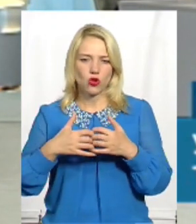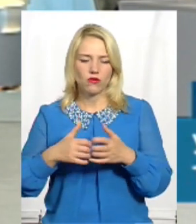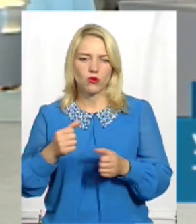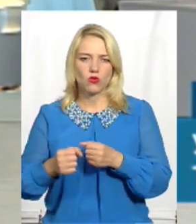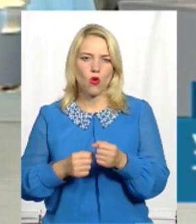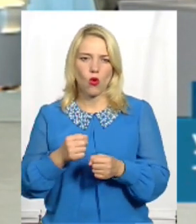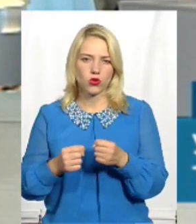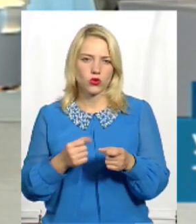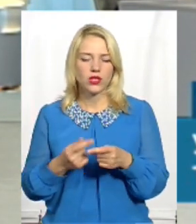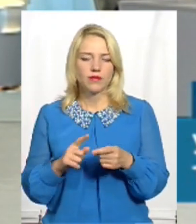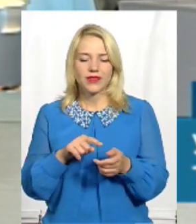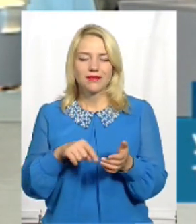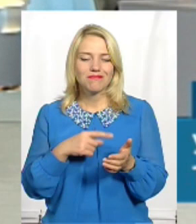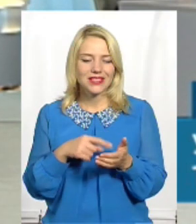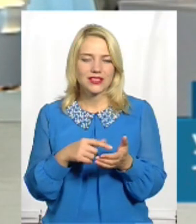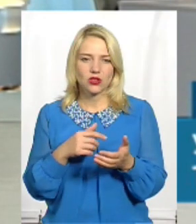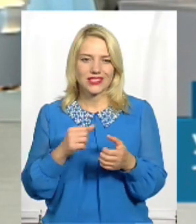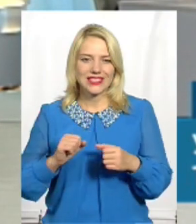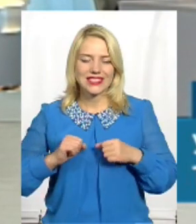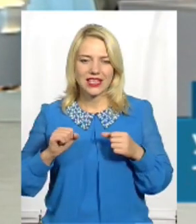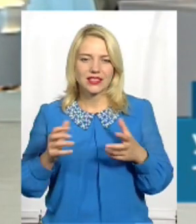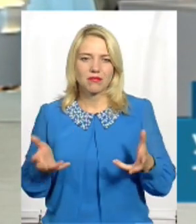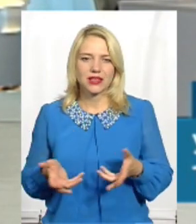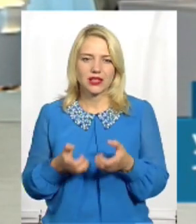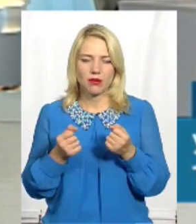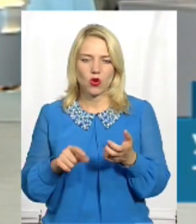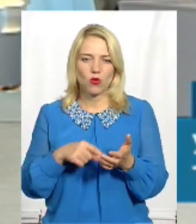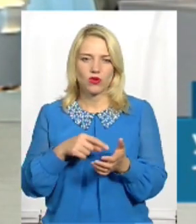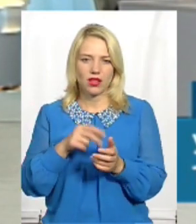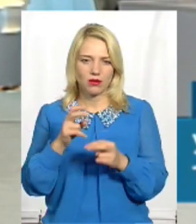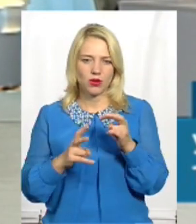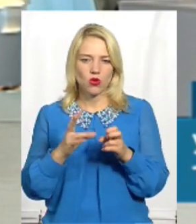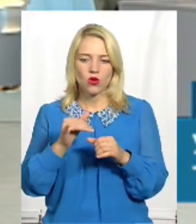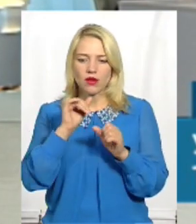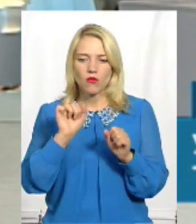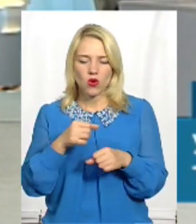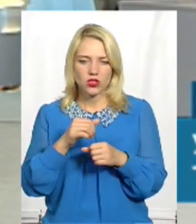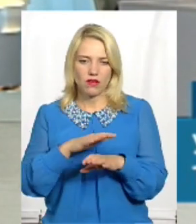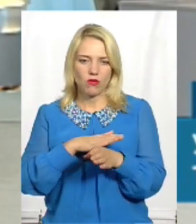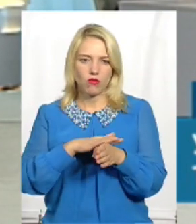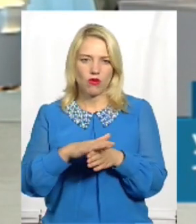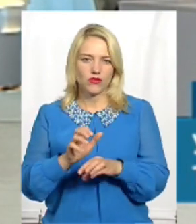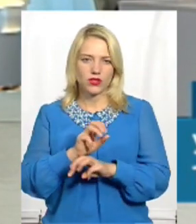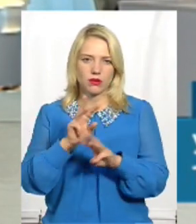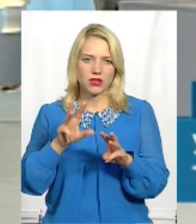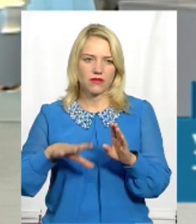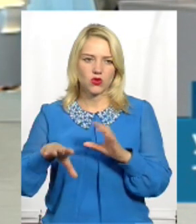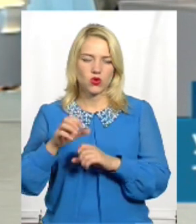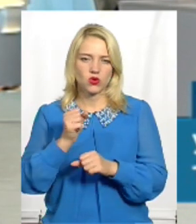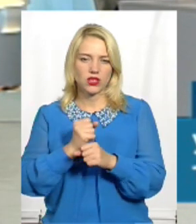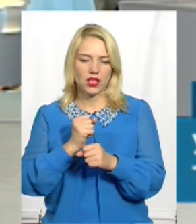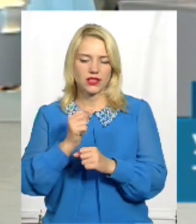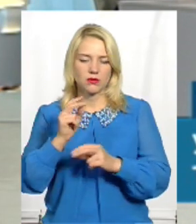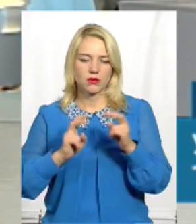своїми зусиллями підтримує комунальне підприємство. Ну, але неможливо якби повністю забезпечити якби всю діяльність